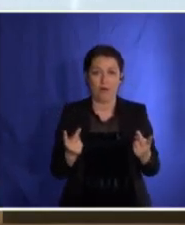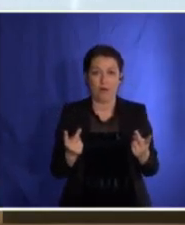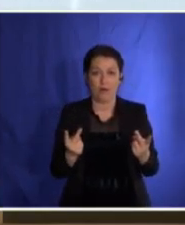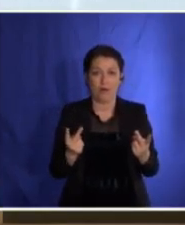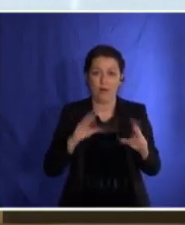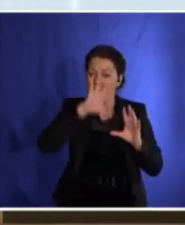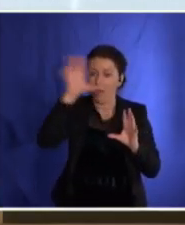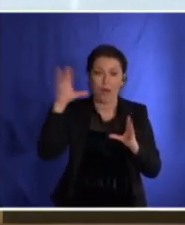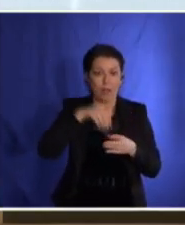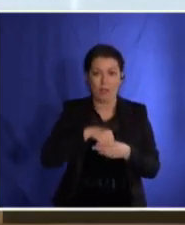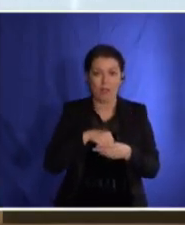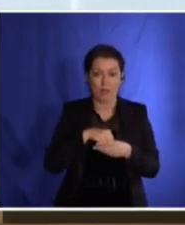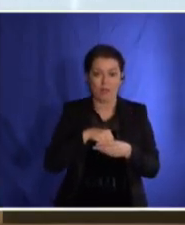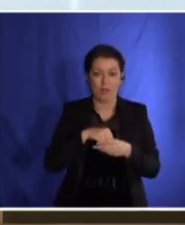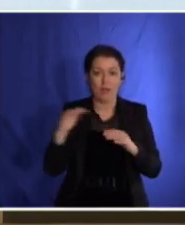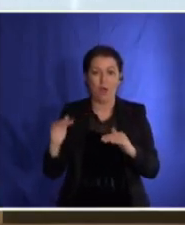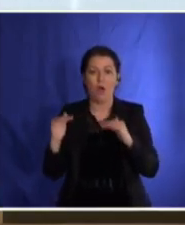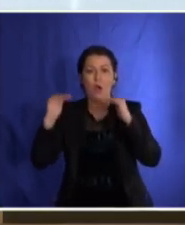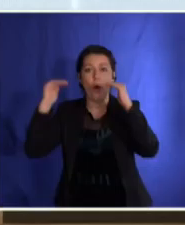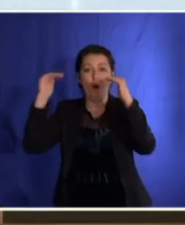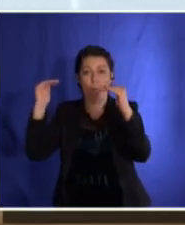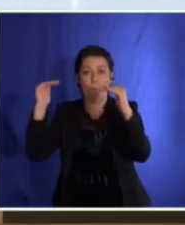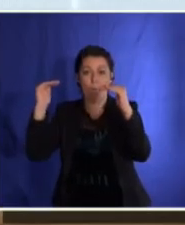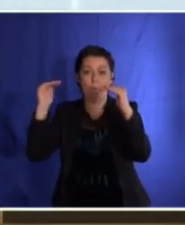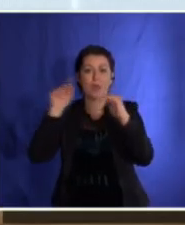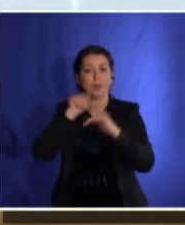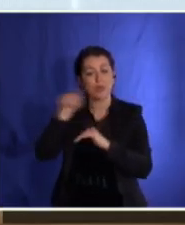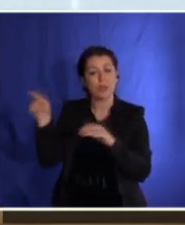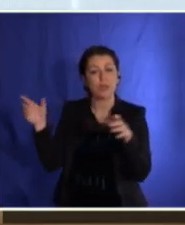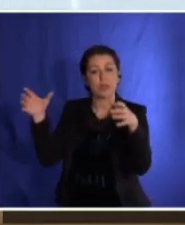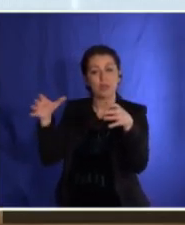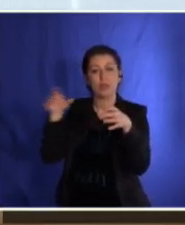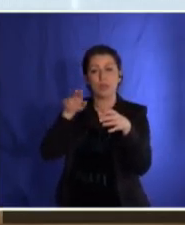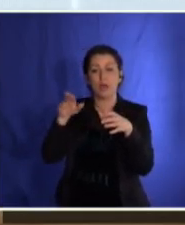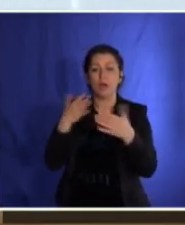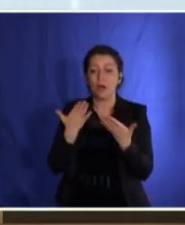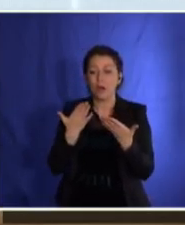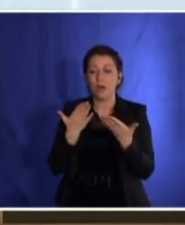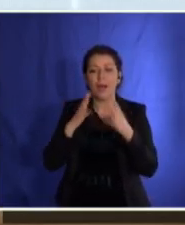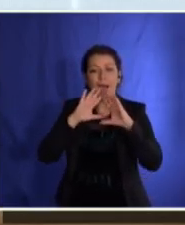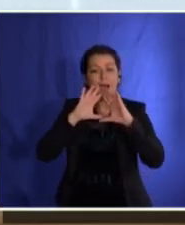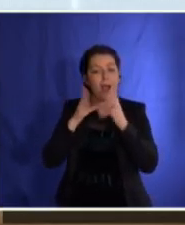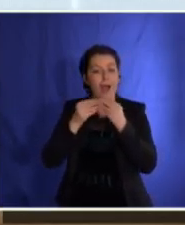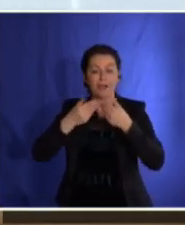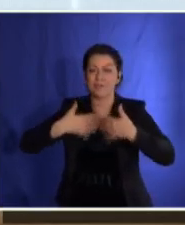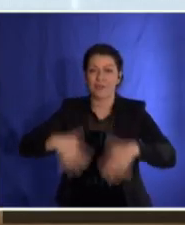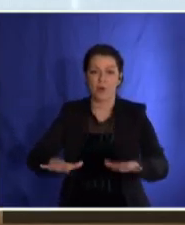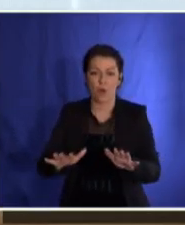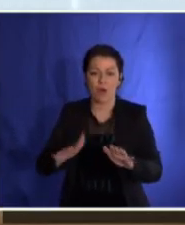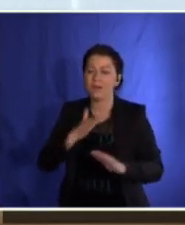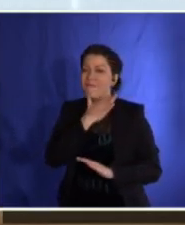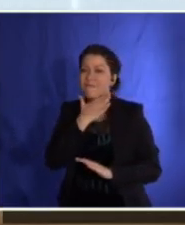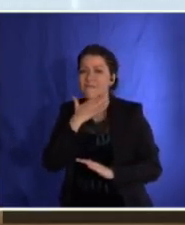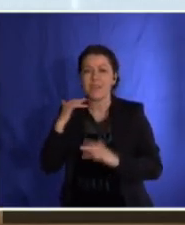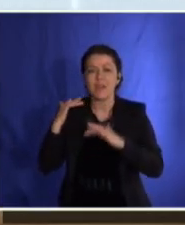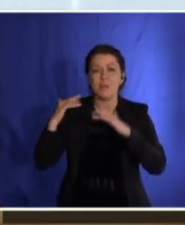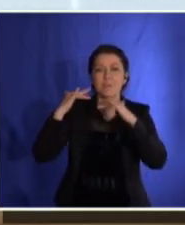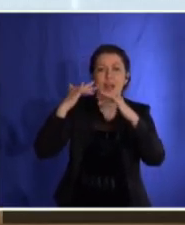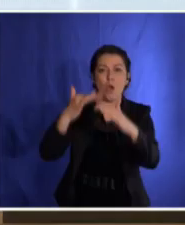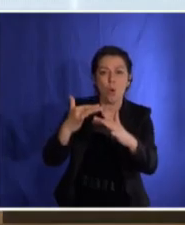Ganz oben geht es um jene, die jedes Maß verloren haben und Millionen an Abfertigung